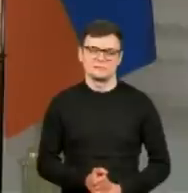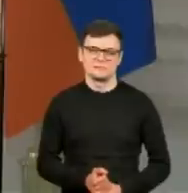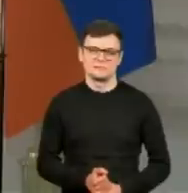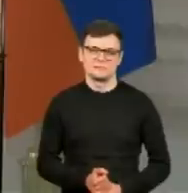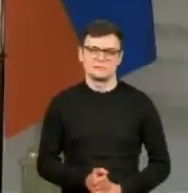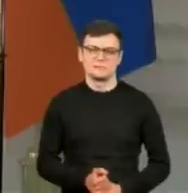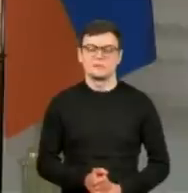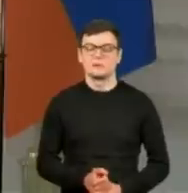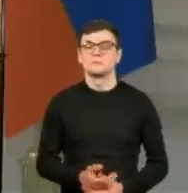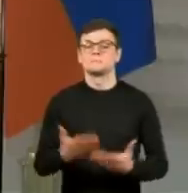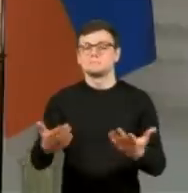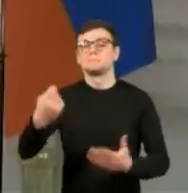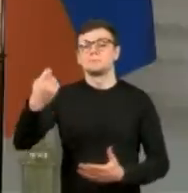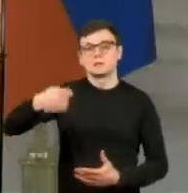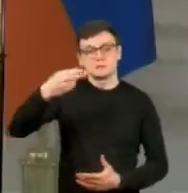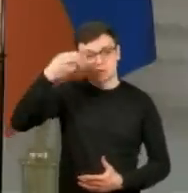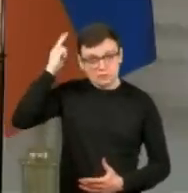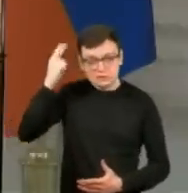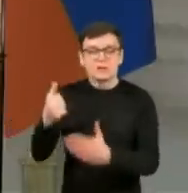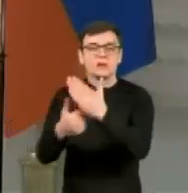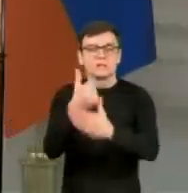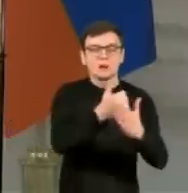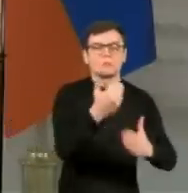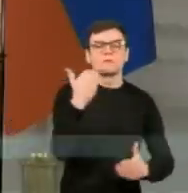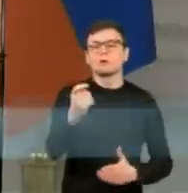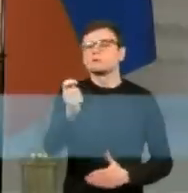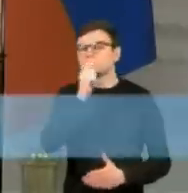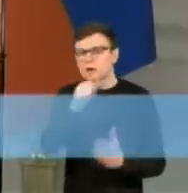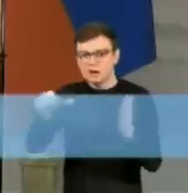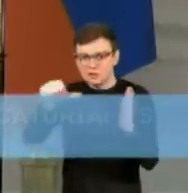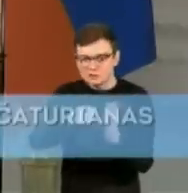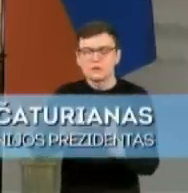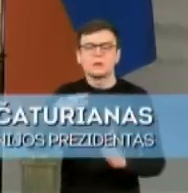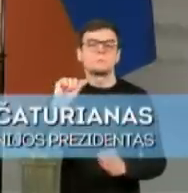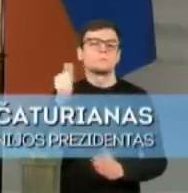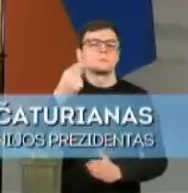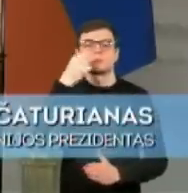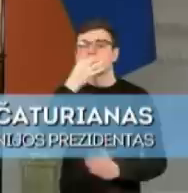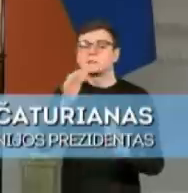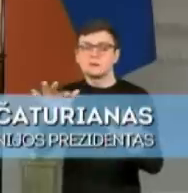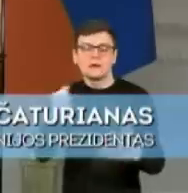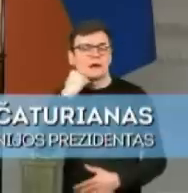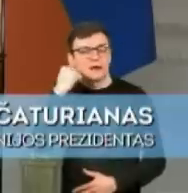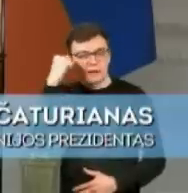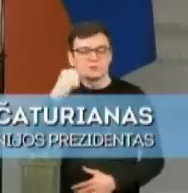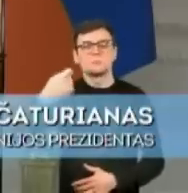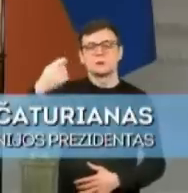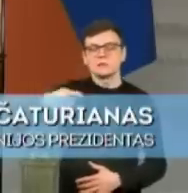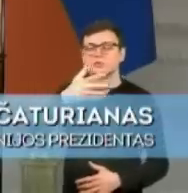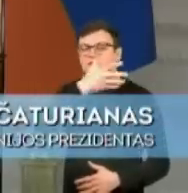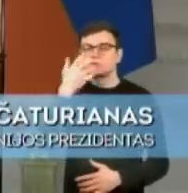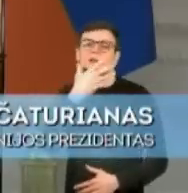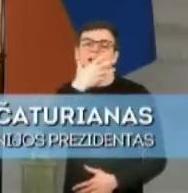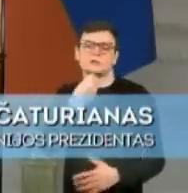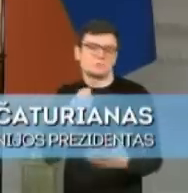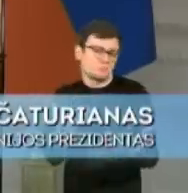ekscelencija, prezidentė Gitanai Nausėda, gerbiami žiniasklaidos atstovai, visų pirma, norėčiau padėkoti prezidentui šiltą priėmimą.